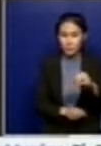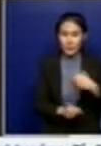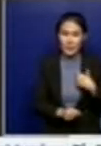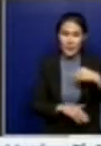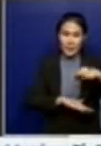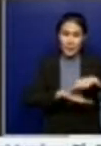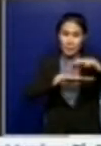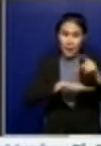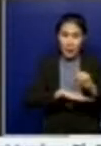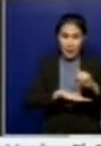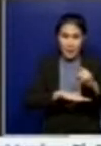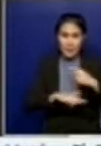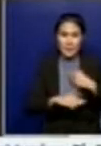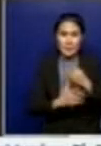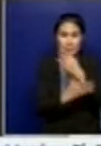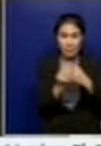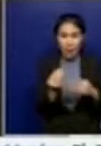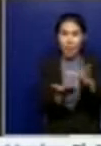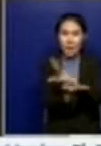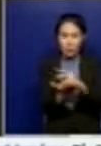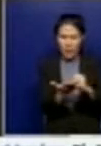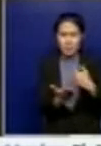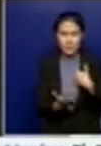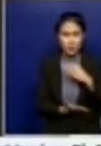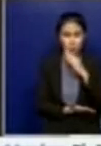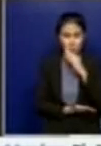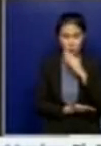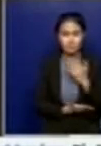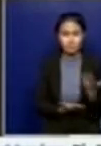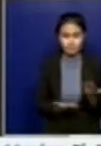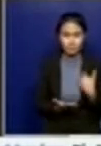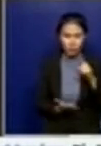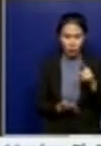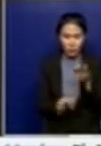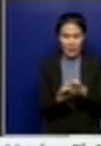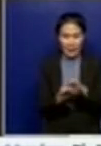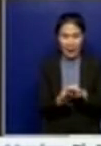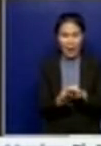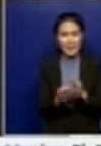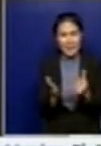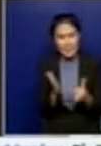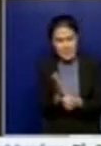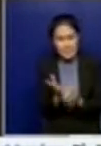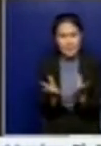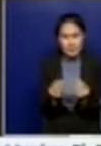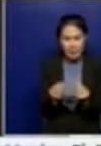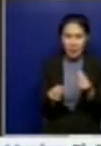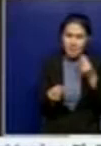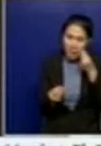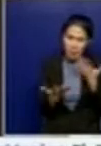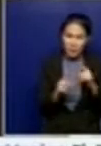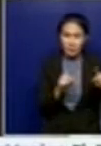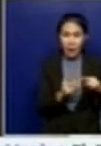ทยาลัยพอนะจำเป็นจะต้องยื่นบัญชีทรัพย์สินและหนี้สินต่อปปช.นะ